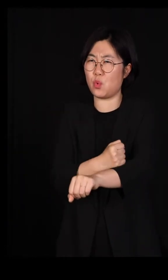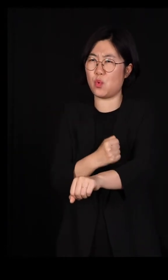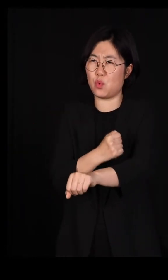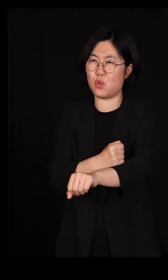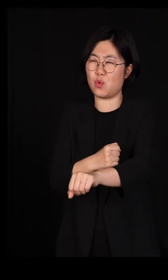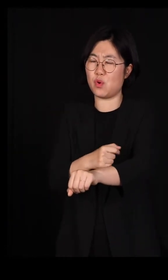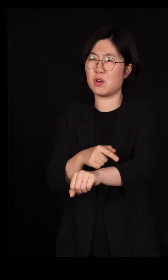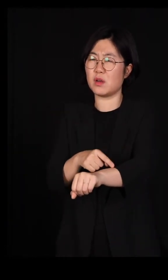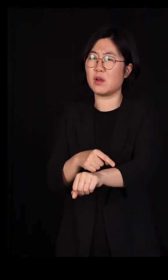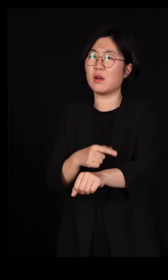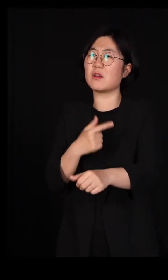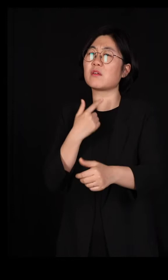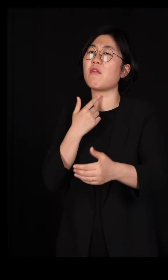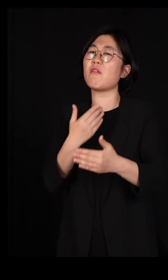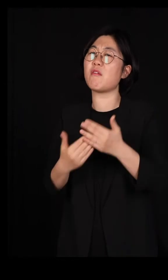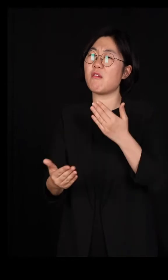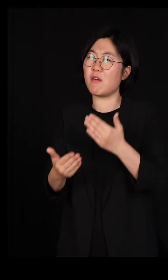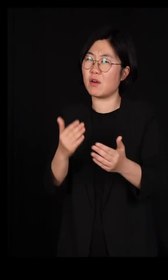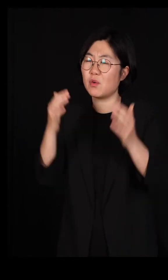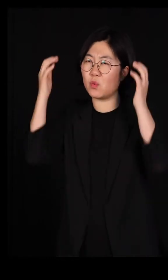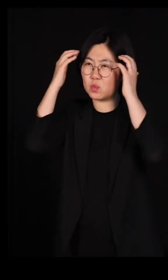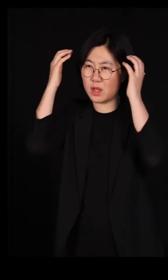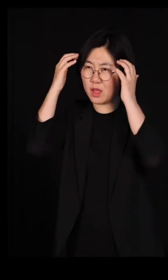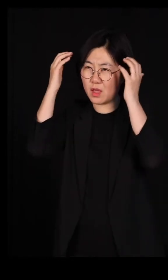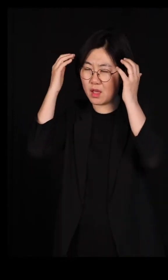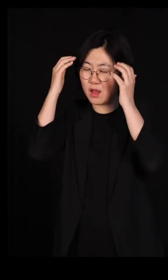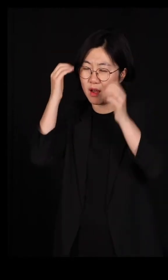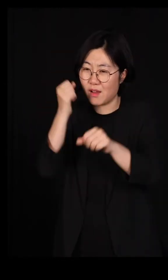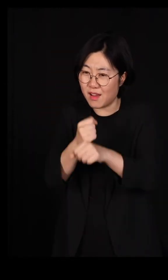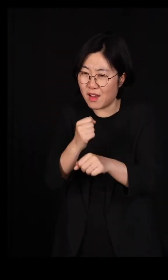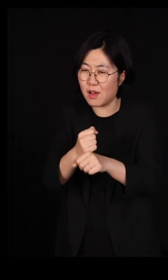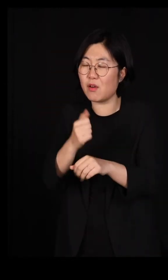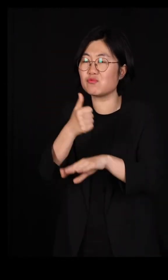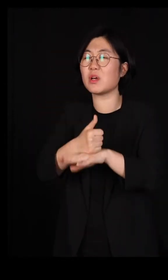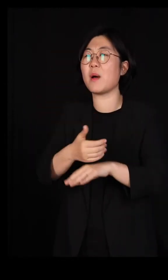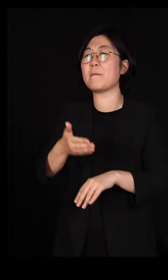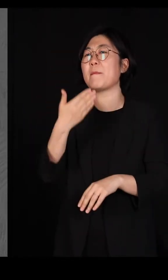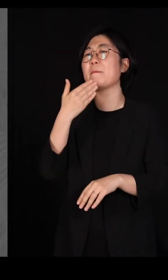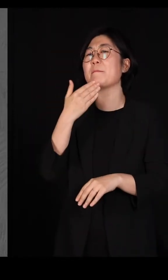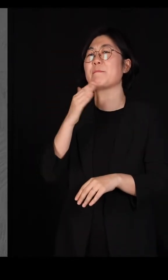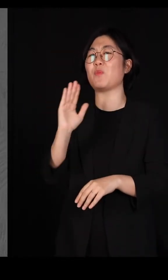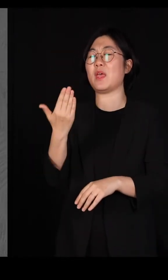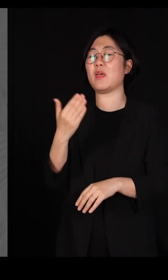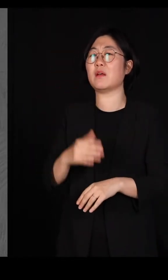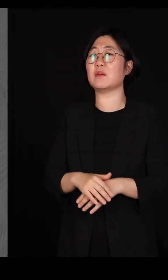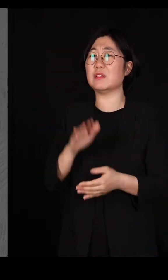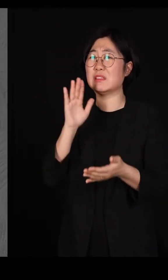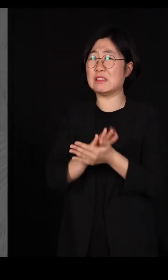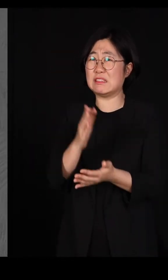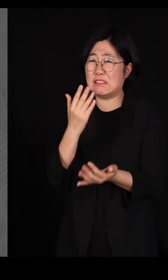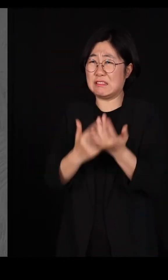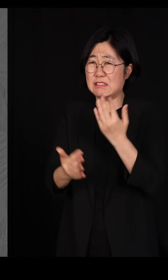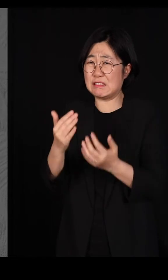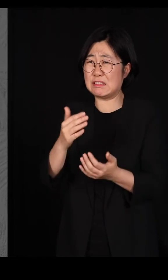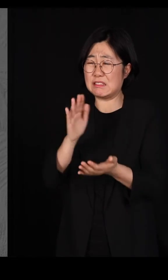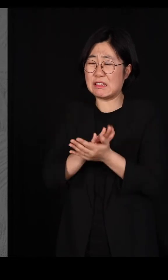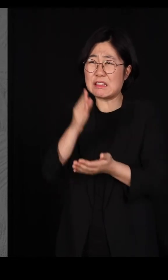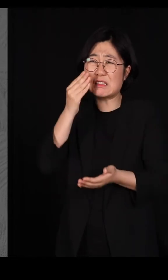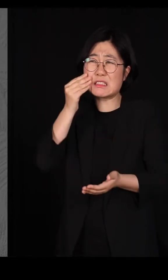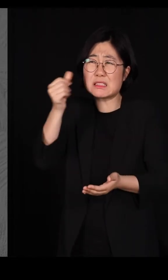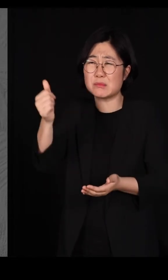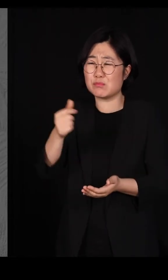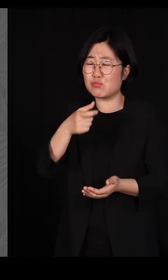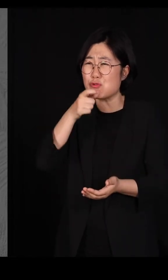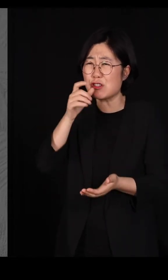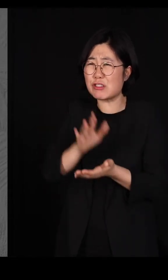노동으로 노동력을 통해서 이렇게 고생을 해서 만들어내는 밥입니다. 화상. 뜨거운 기름과 뜨거운